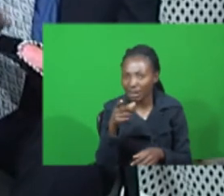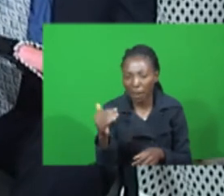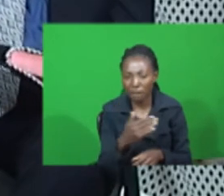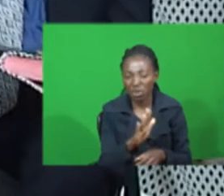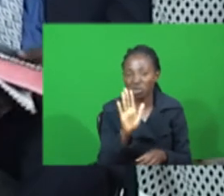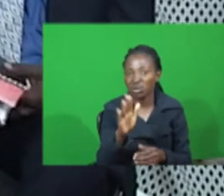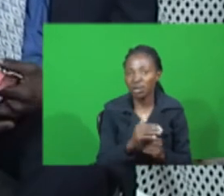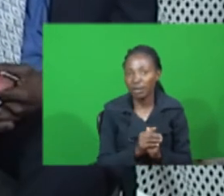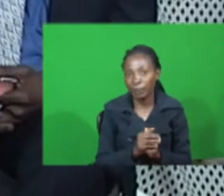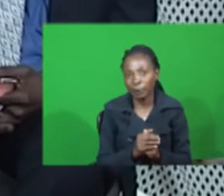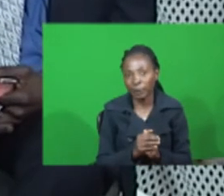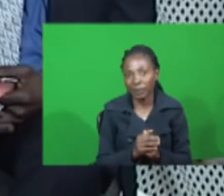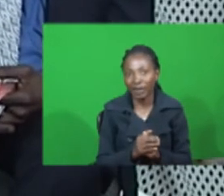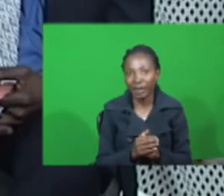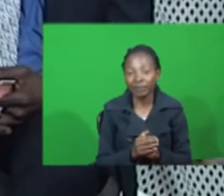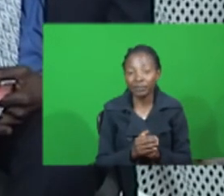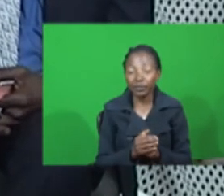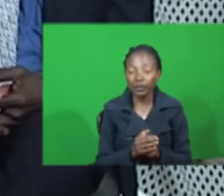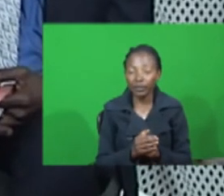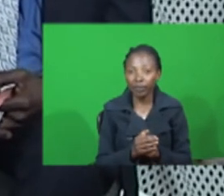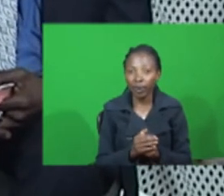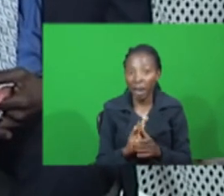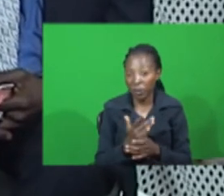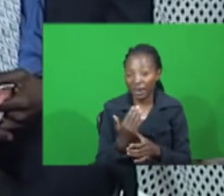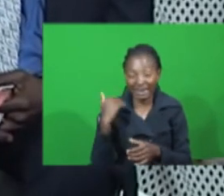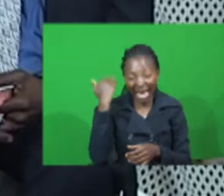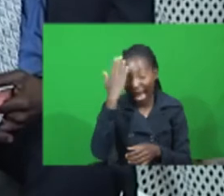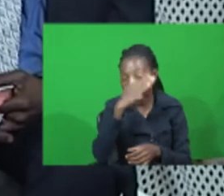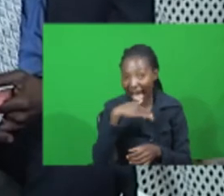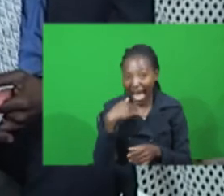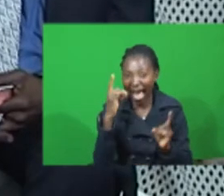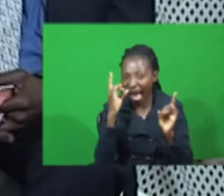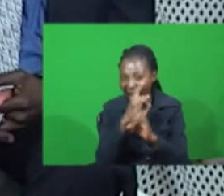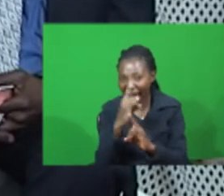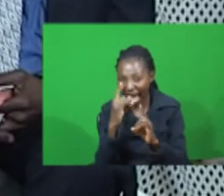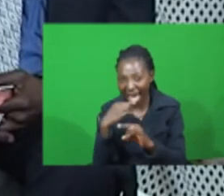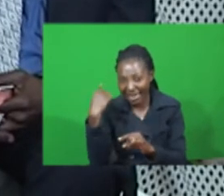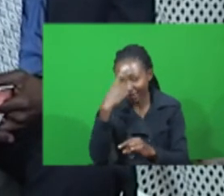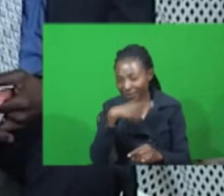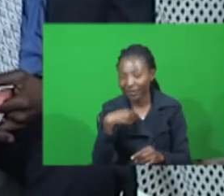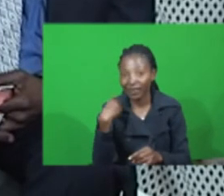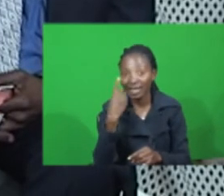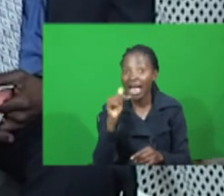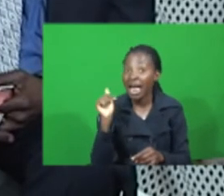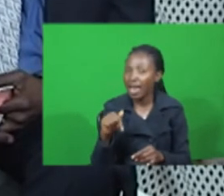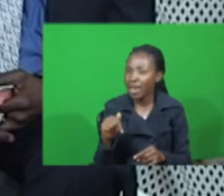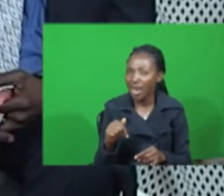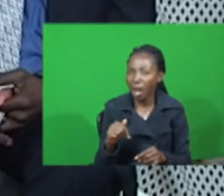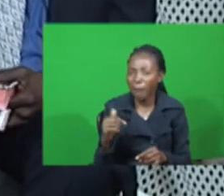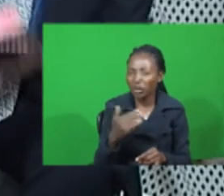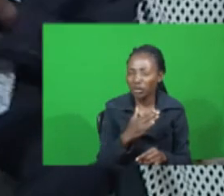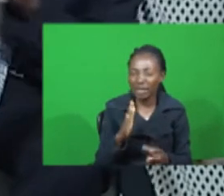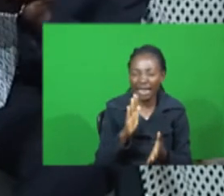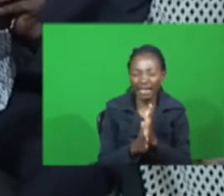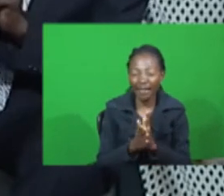apa venguva iyo vaibva vatoziva kuti ii pfambe kureva kuti even mazwano dzemazwano dzinogona kusafuka fesi